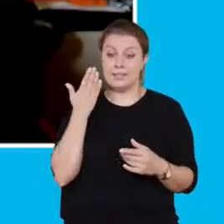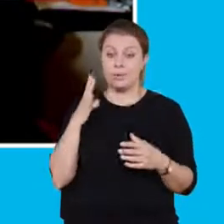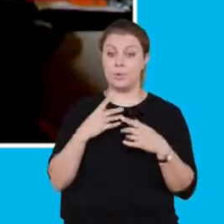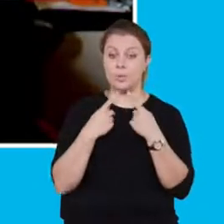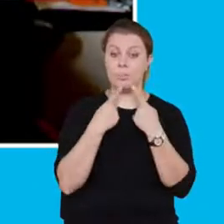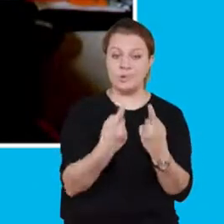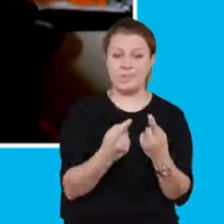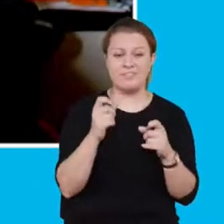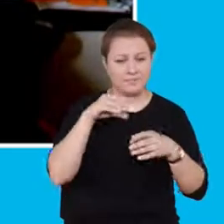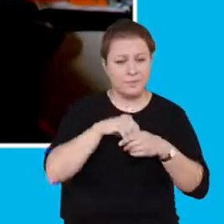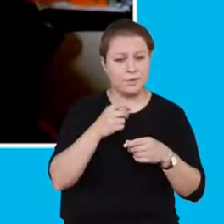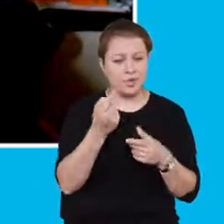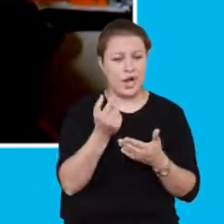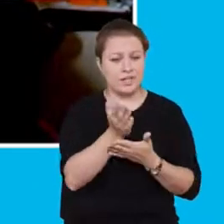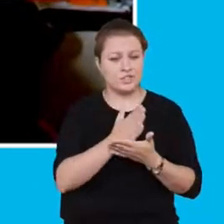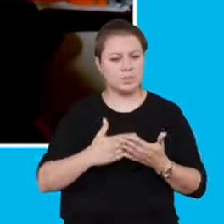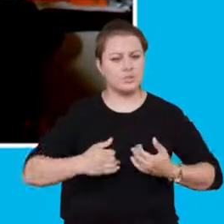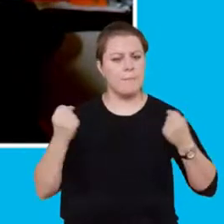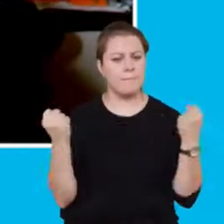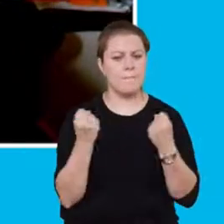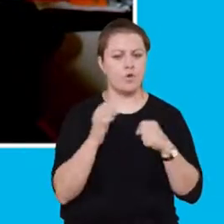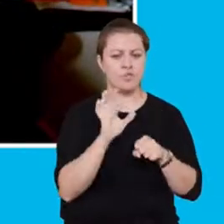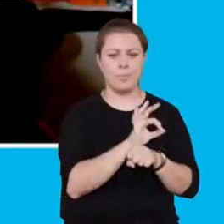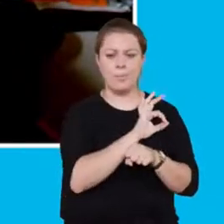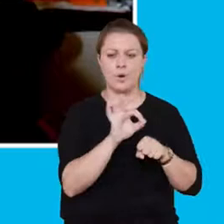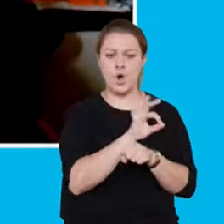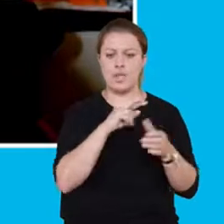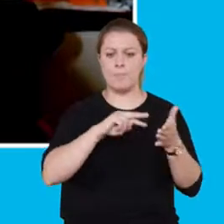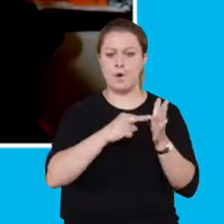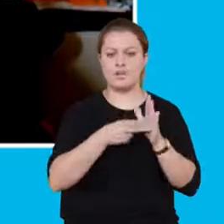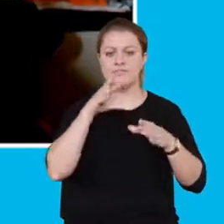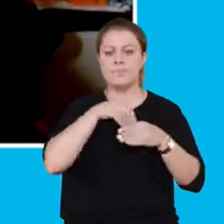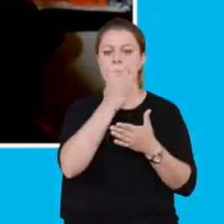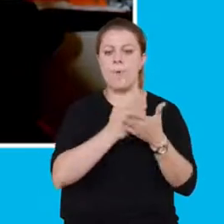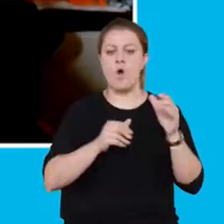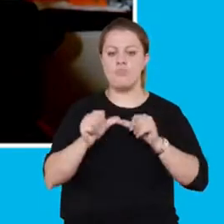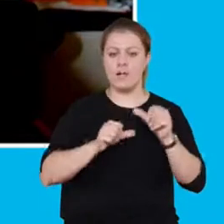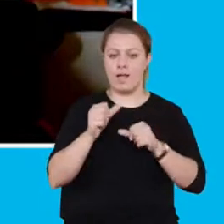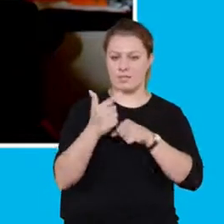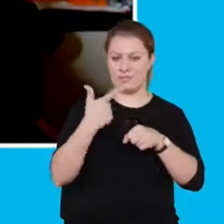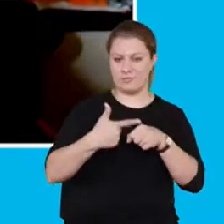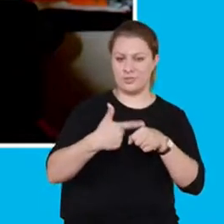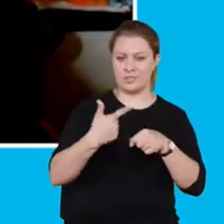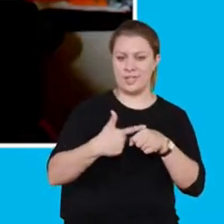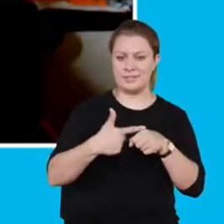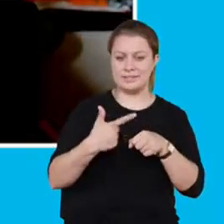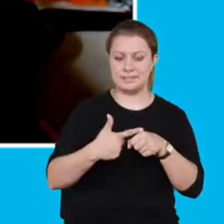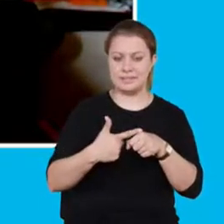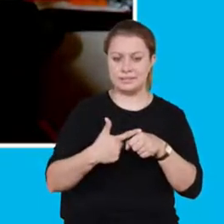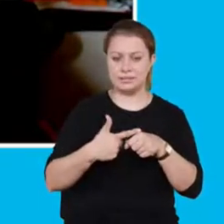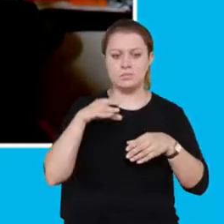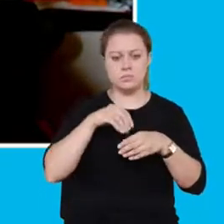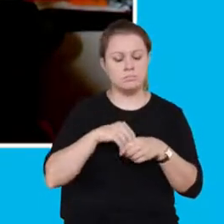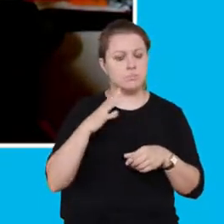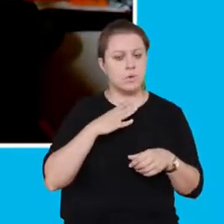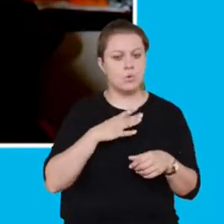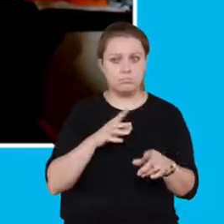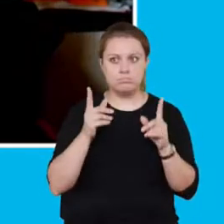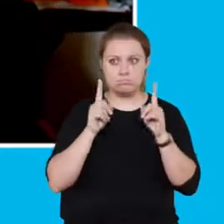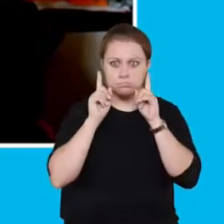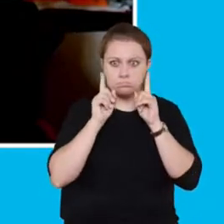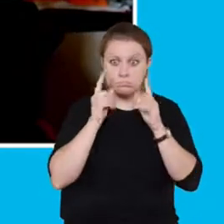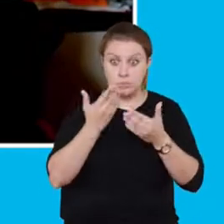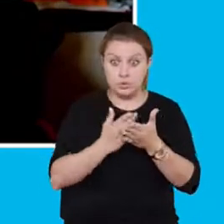ona była częścią dominującego projektu politycznego w połowie lat 20. i groziło, że tak powiem, realne wprowadzenie jej w